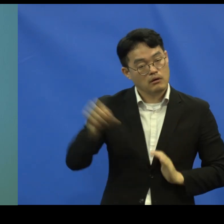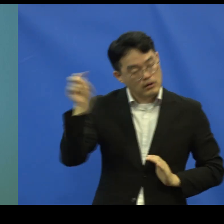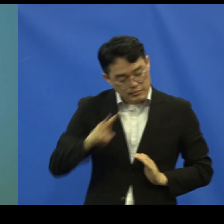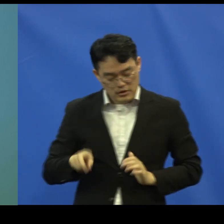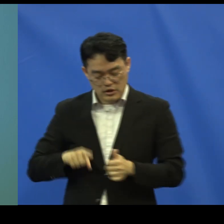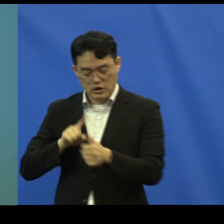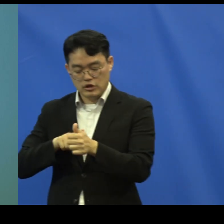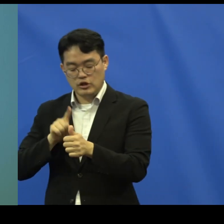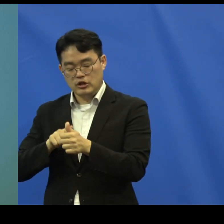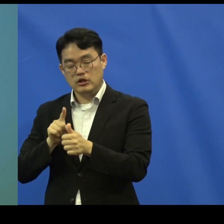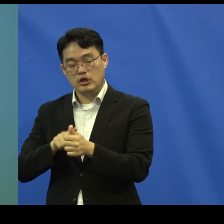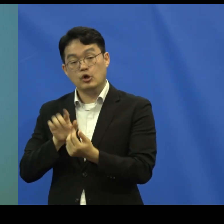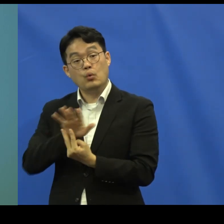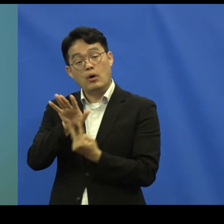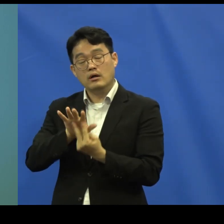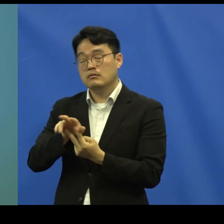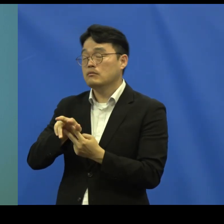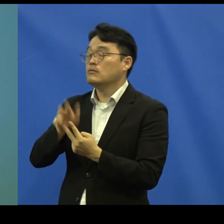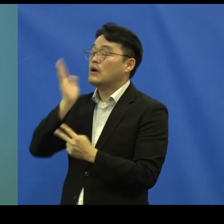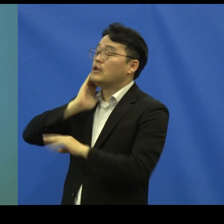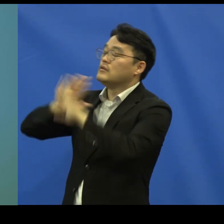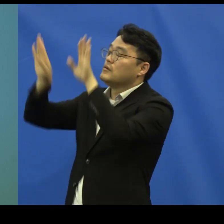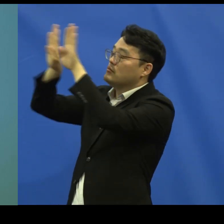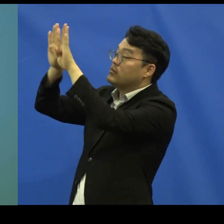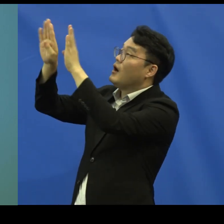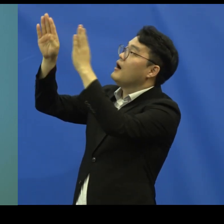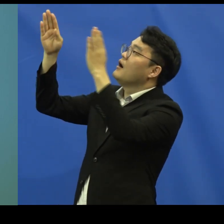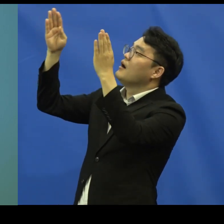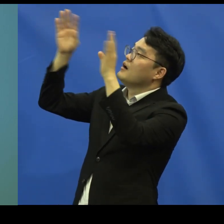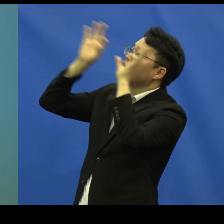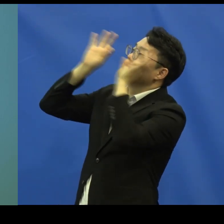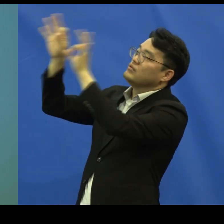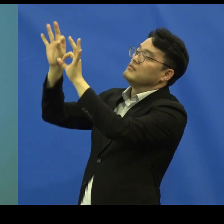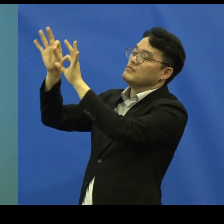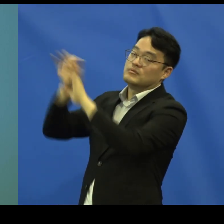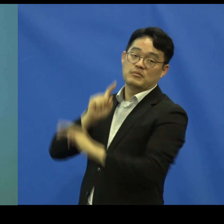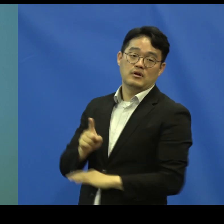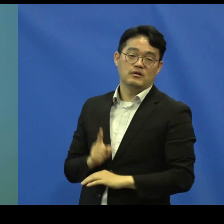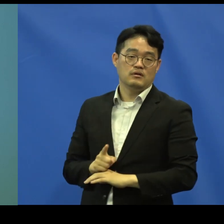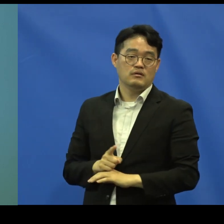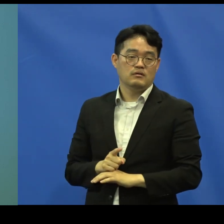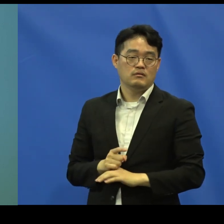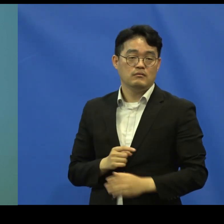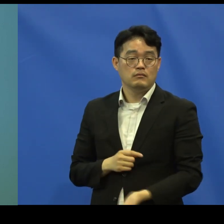요한도 현실을 보면 막막하죠. 이 밤모섬에